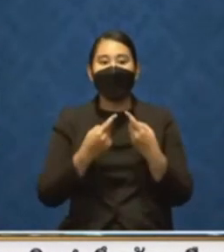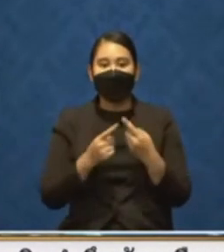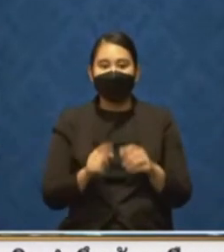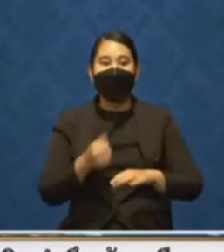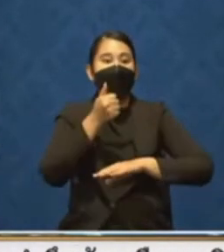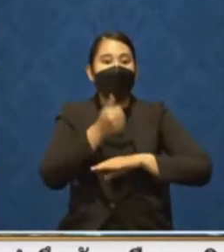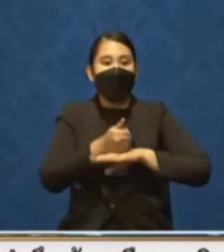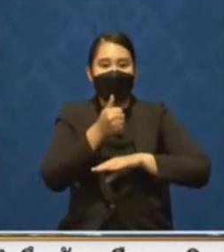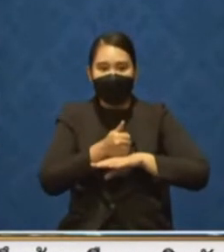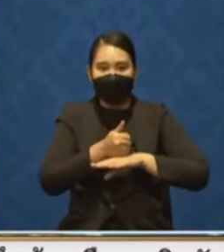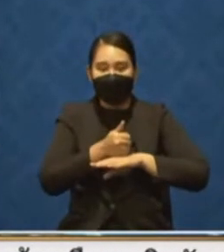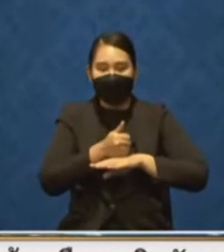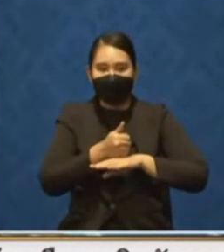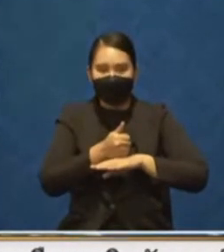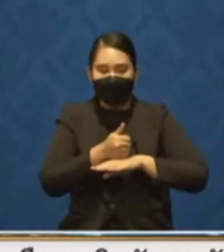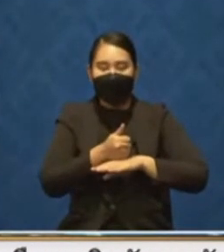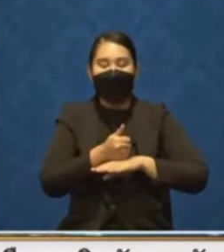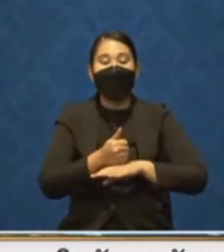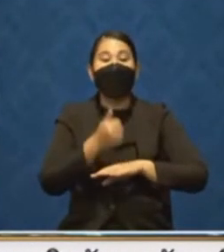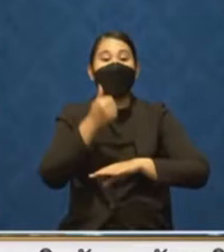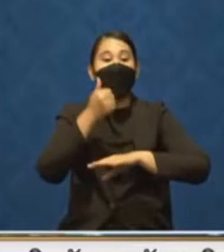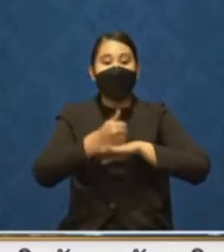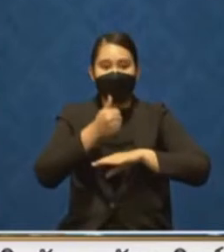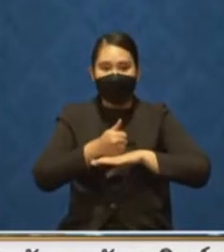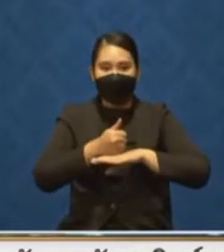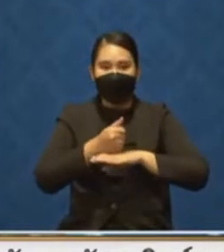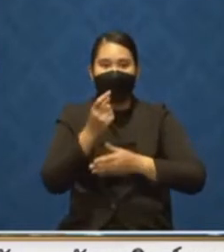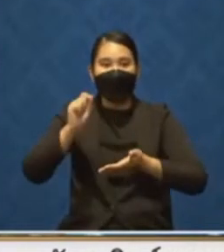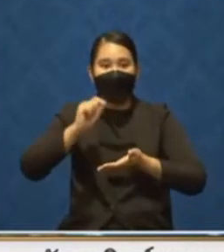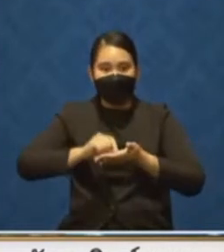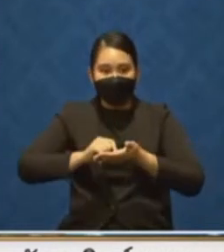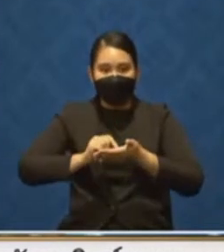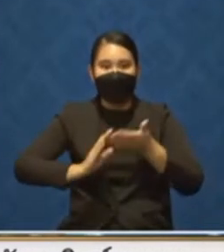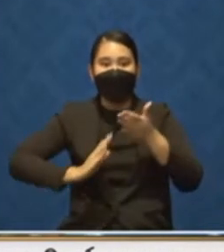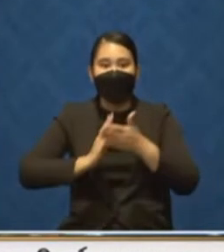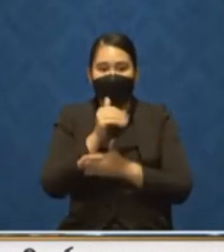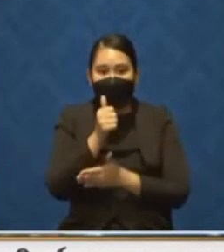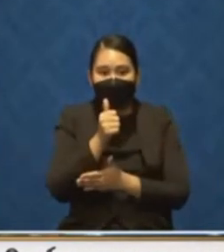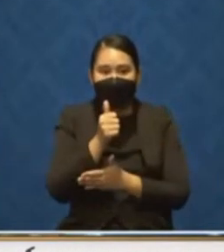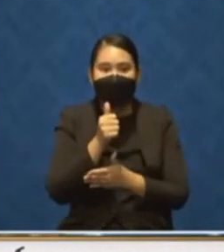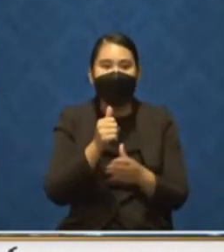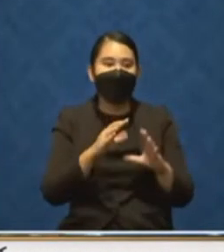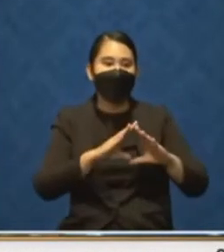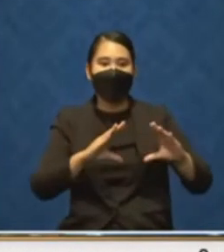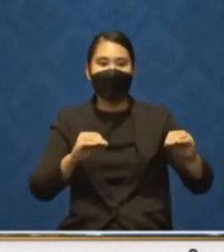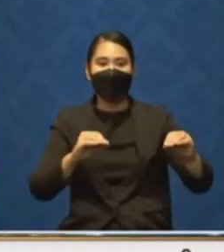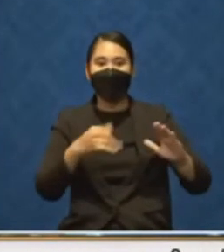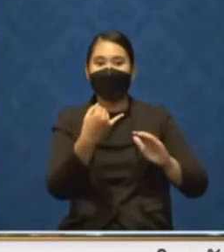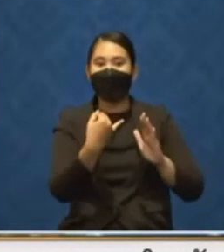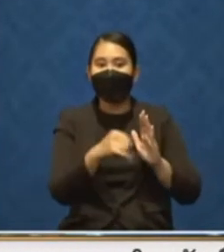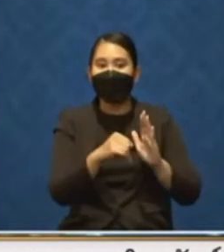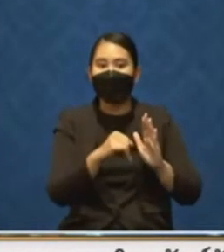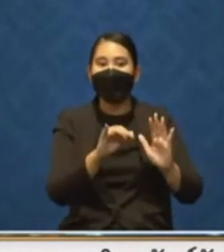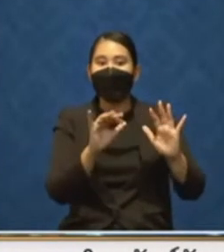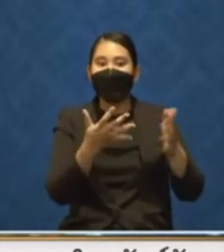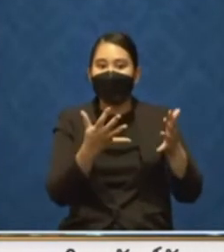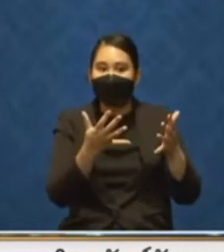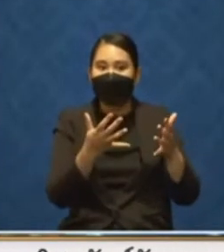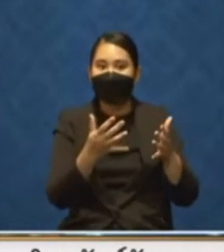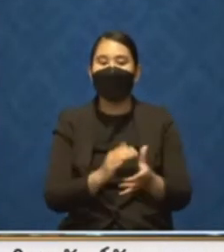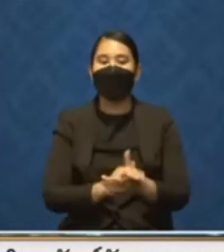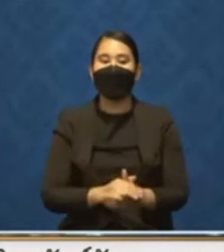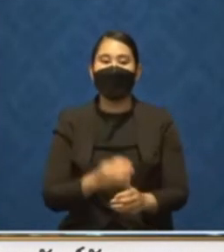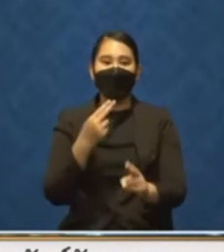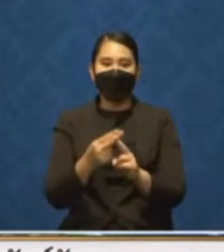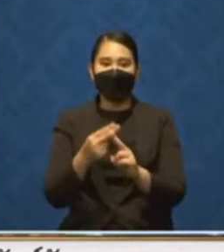ให้ซื้อเป็นคนที่ผู้อนุมัติในหลักการลอยนวลไม่มีใครอยู่ในสำนวนคะอีกสักคน